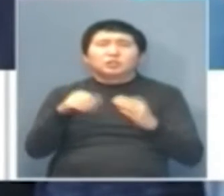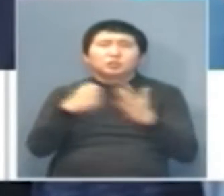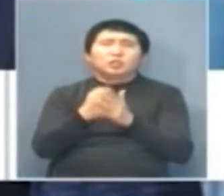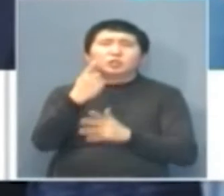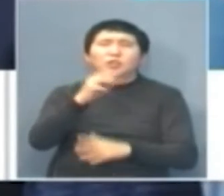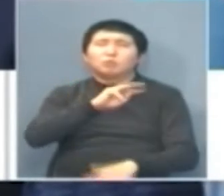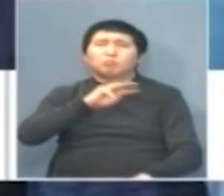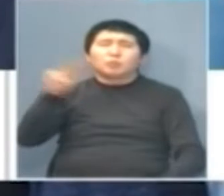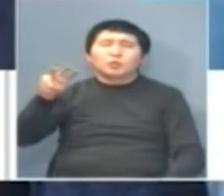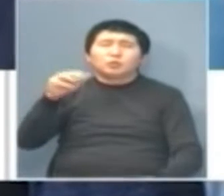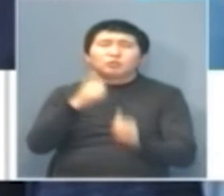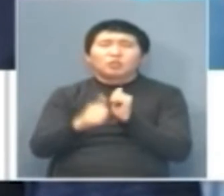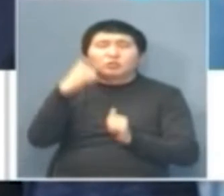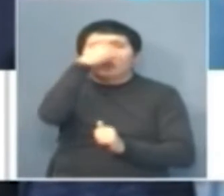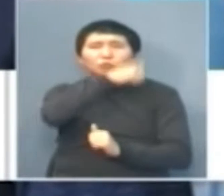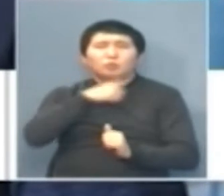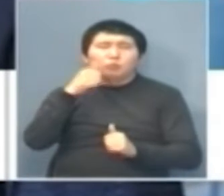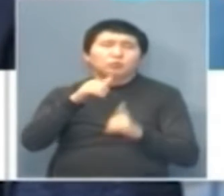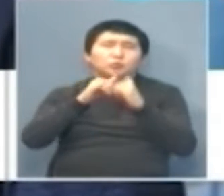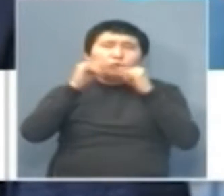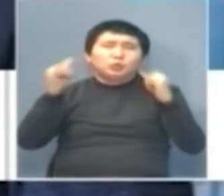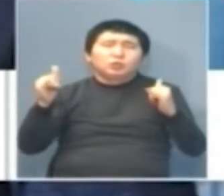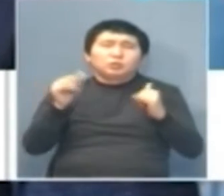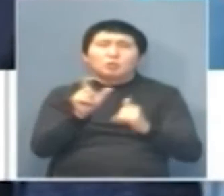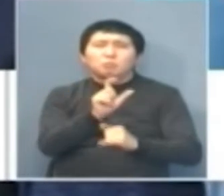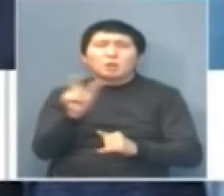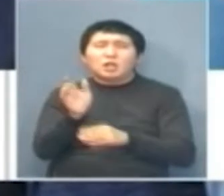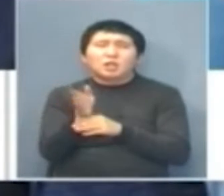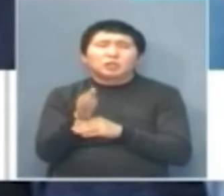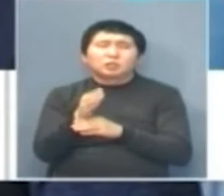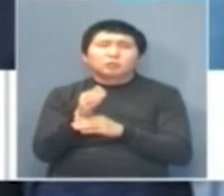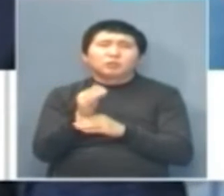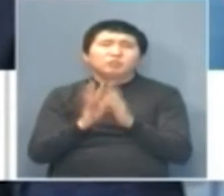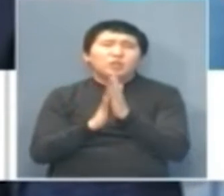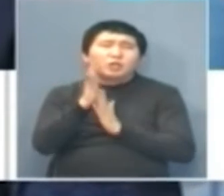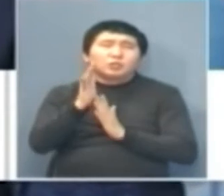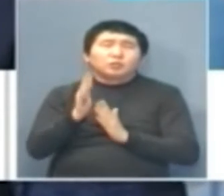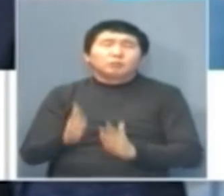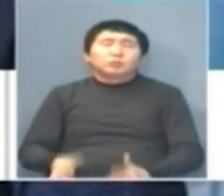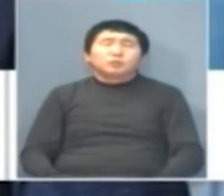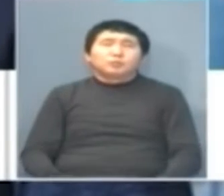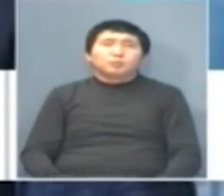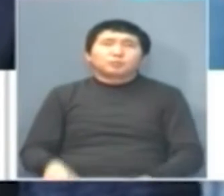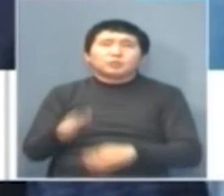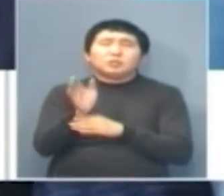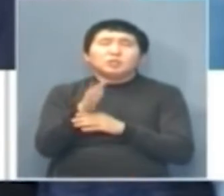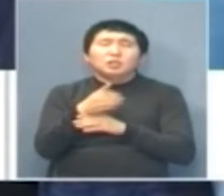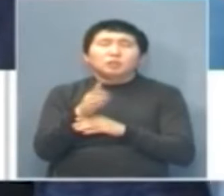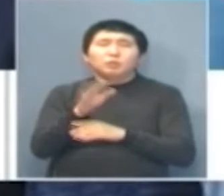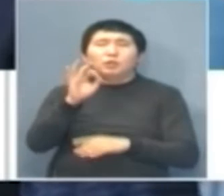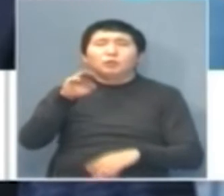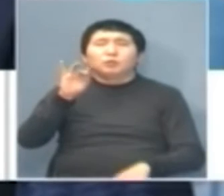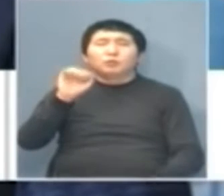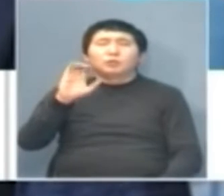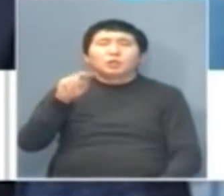ежегодно. Это даст всплеск, это даст развитие рыбной отрасли,